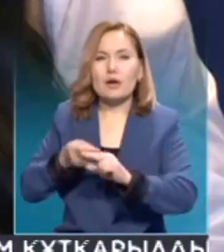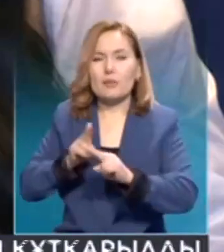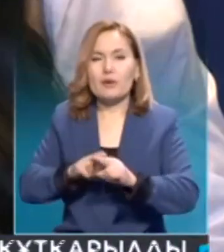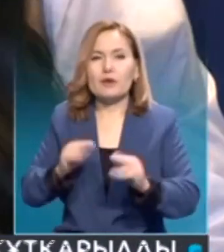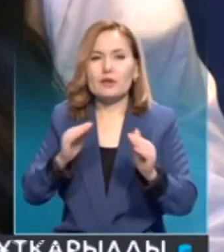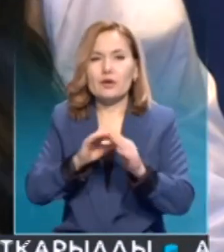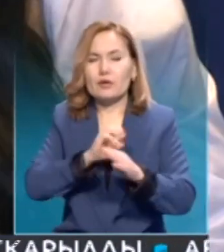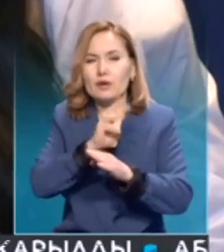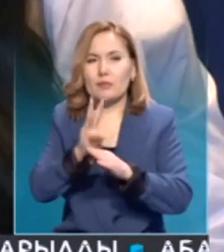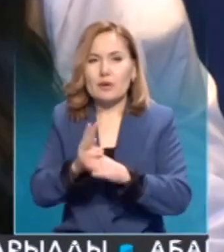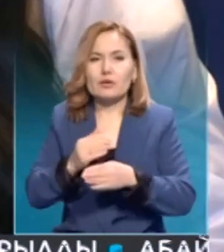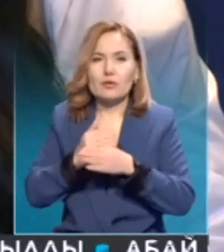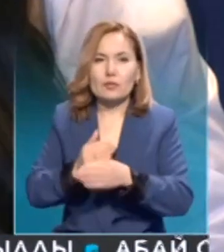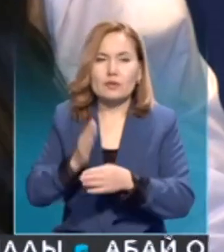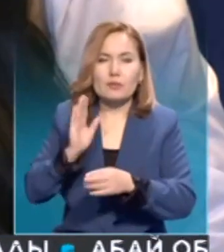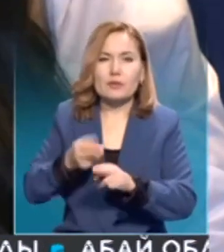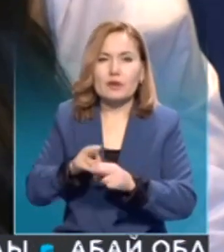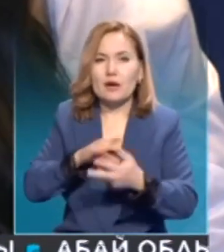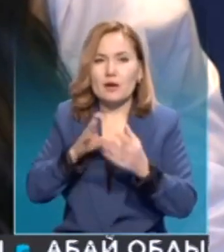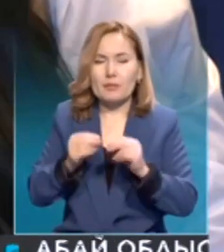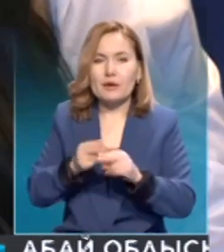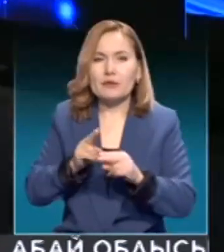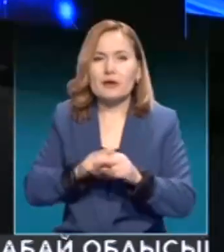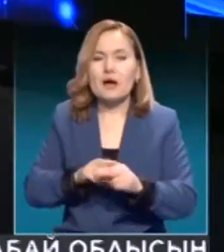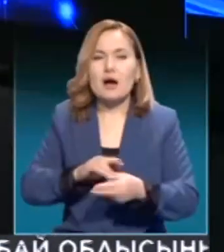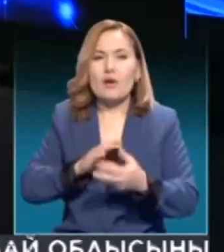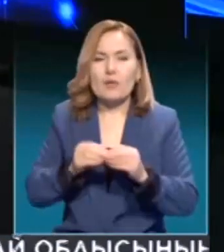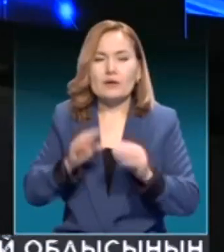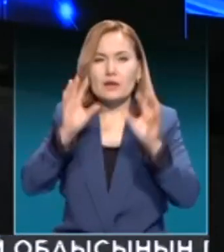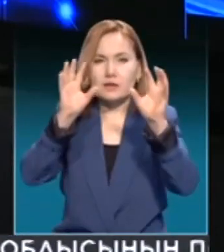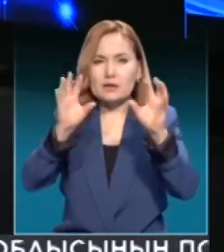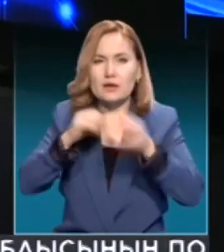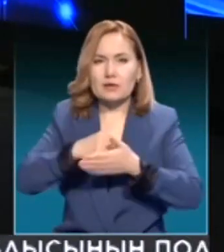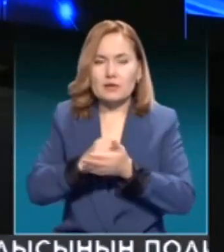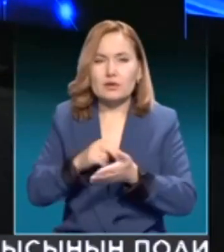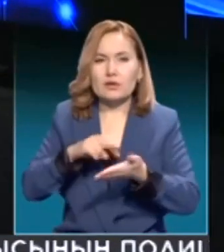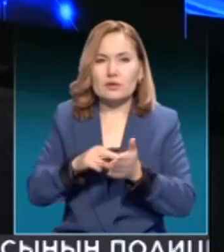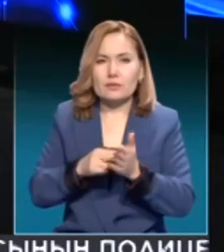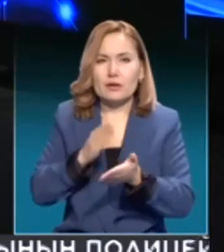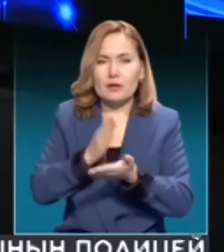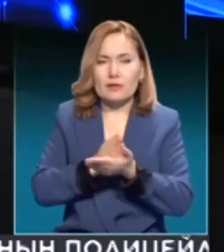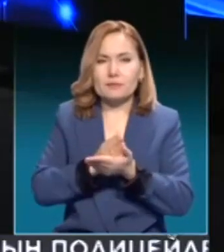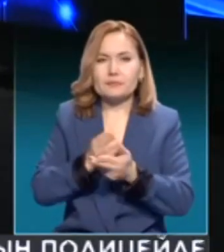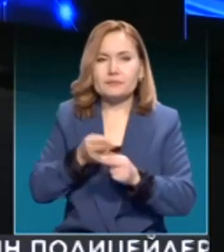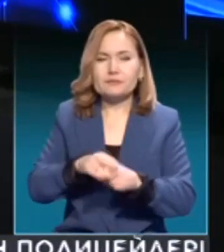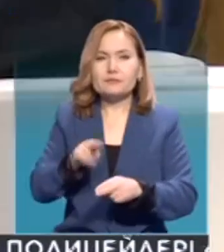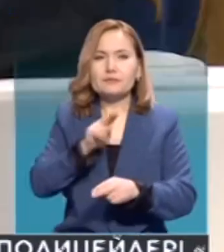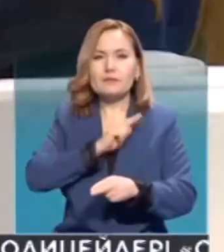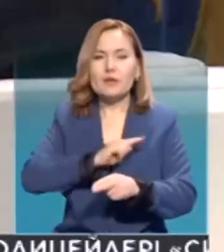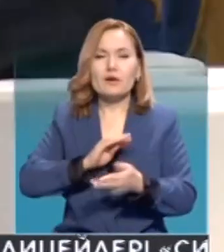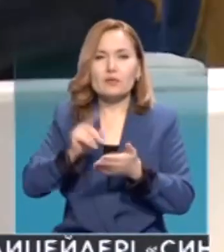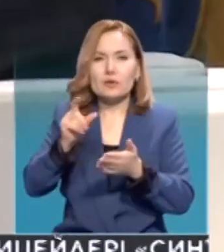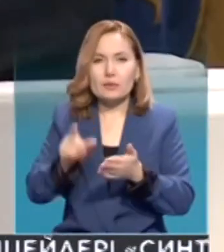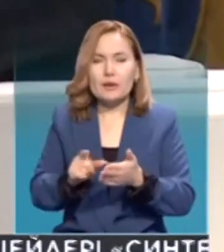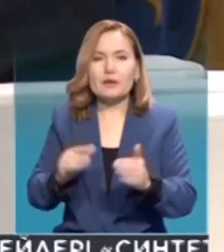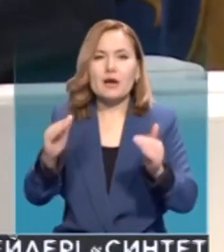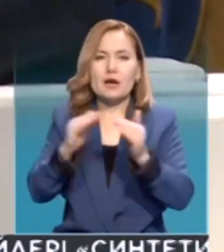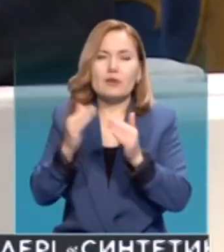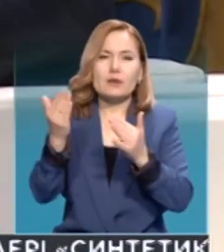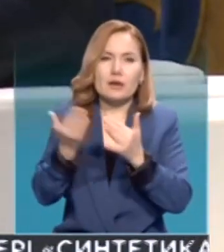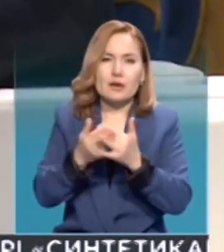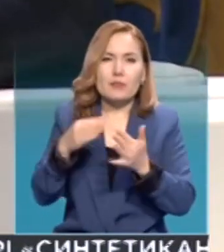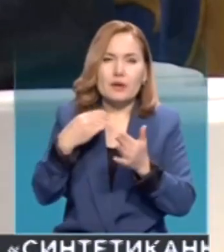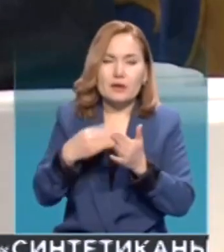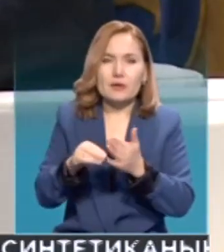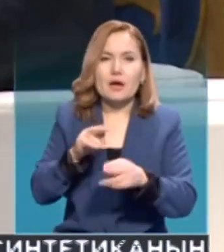жағдайын жақсартуға басымдық беріледі. Ол үшін масс-медиа туралы заң қабылдау жоспарланып отыр. Онда журналистердің жеңілдікпен пәтер алуы,